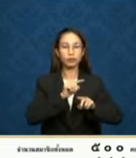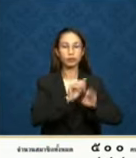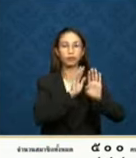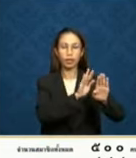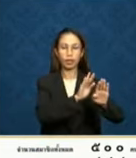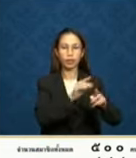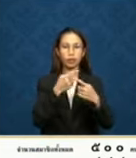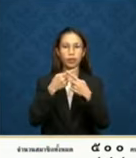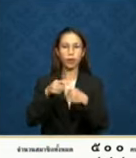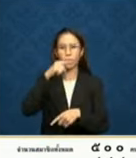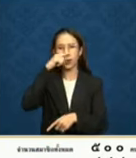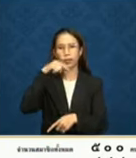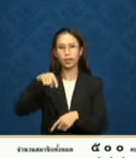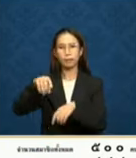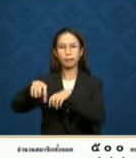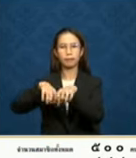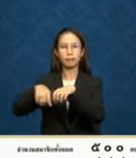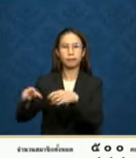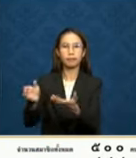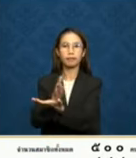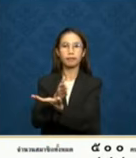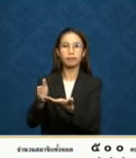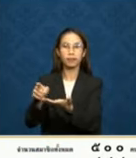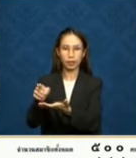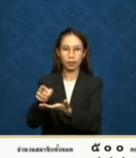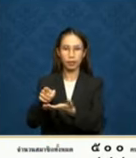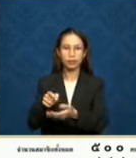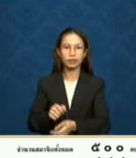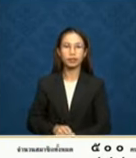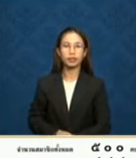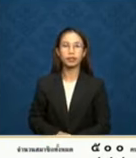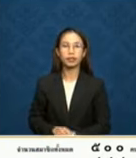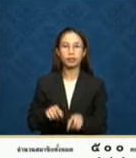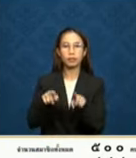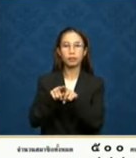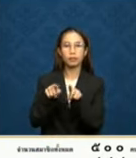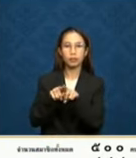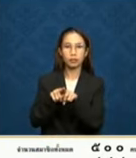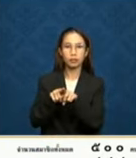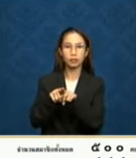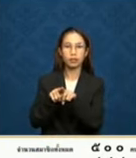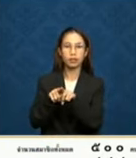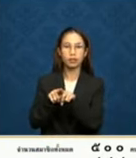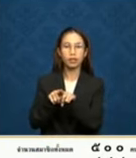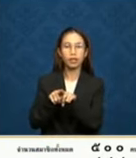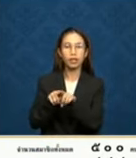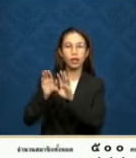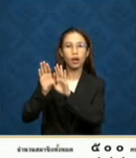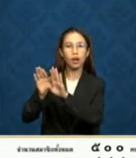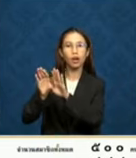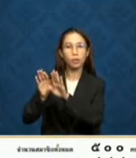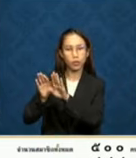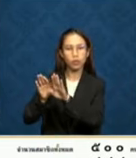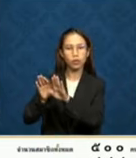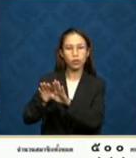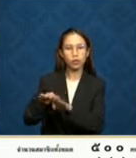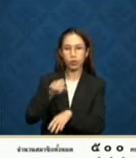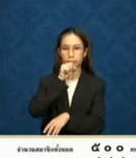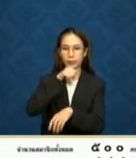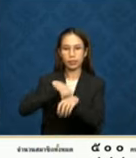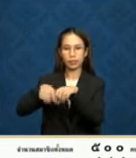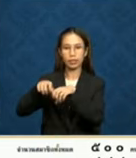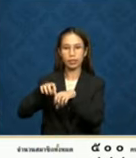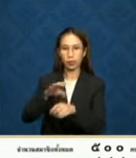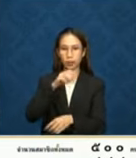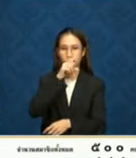บ ตอนนี้เป็จัดหมวดหมูครัวาเฉพาะข้อมูลสาธารณาเท่านั้นที่จะขึ้น Public Cloudแต่ถาเป็ข้อมลทางการ จะจัดวาเป็ข